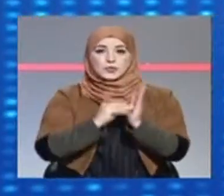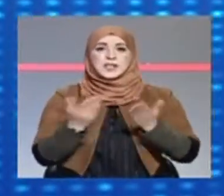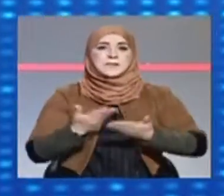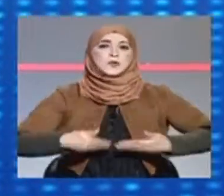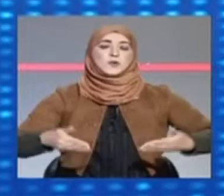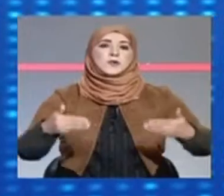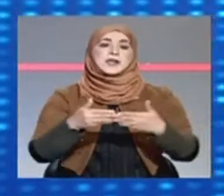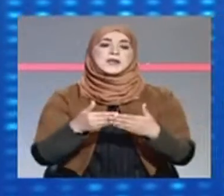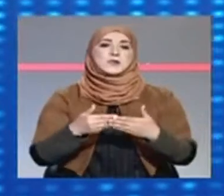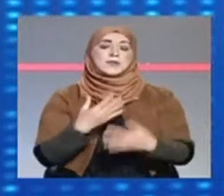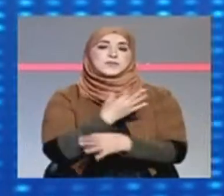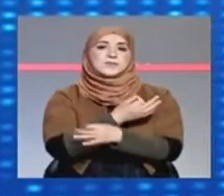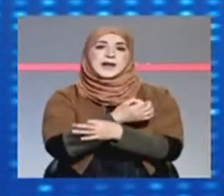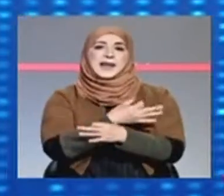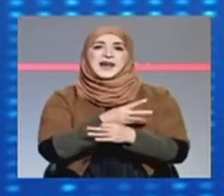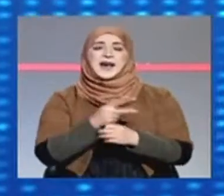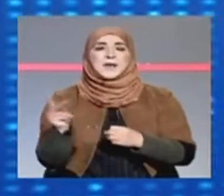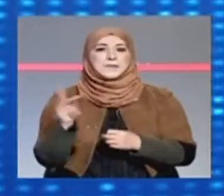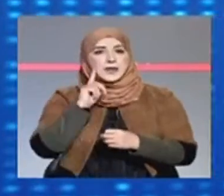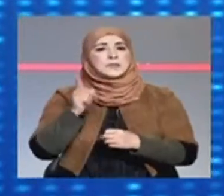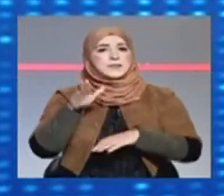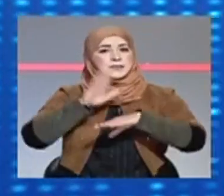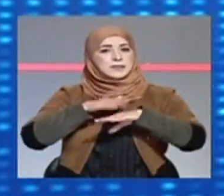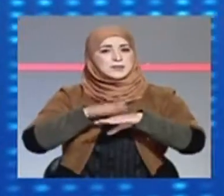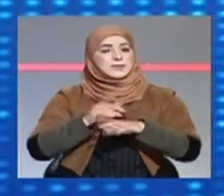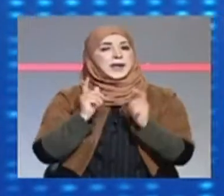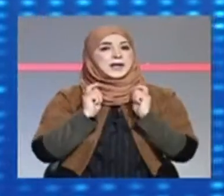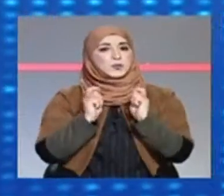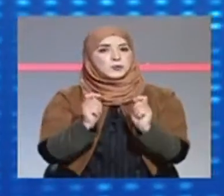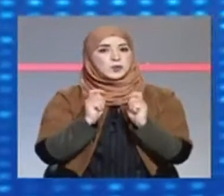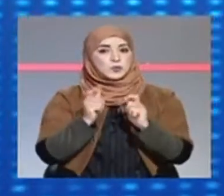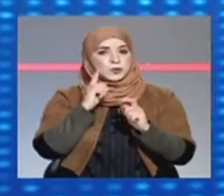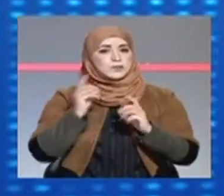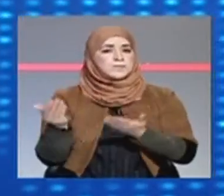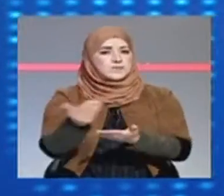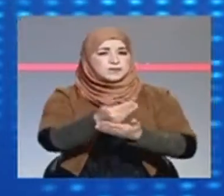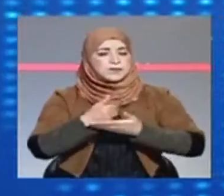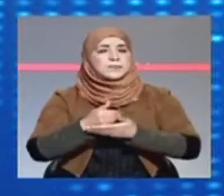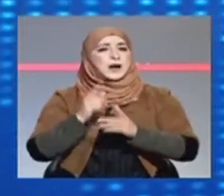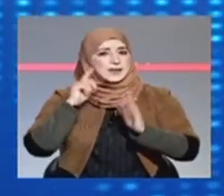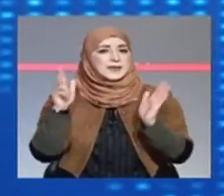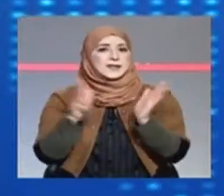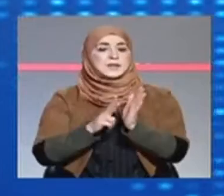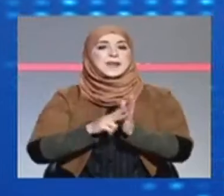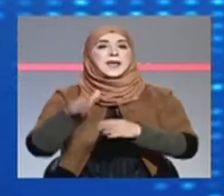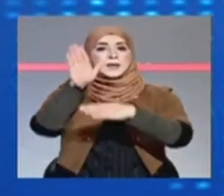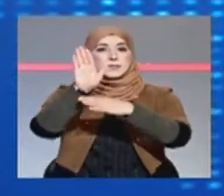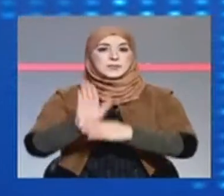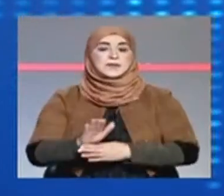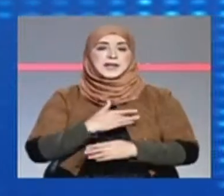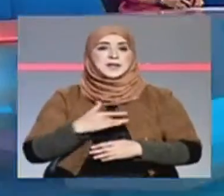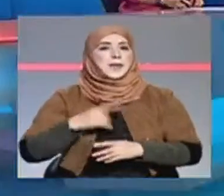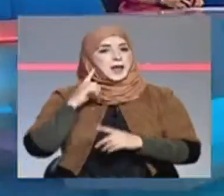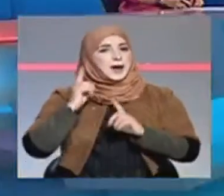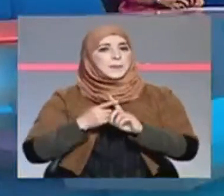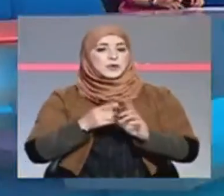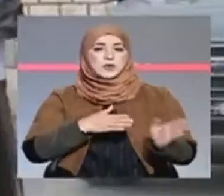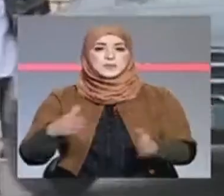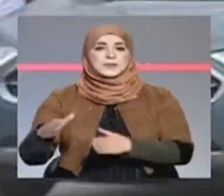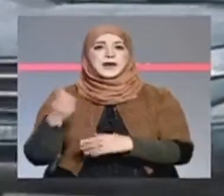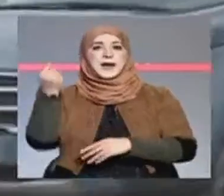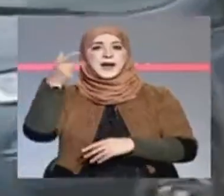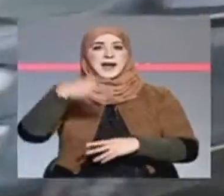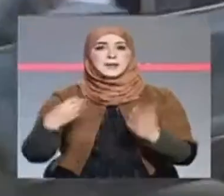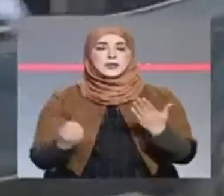وبائي عالي الدقه يتطلب الحذر الاقصى وتطبيق اجراءات التطبيق ارقام جديده